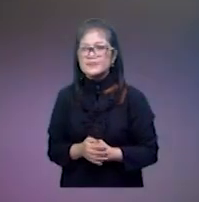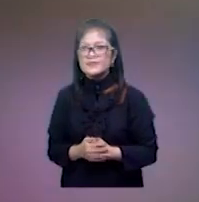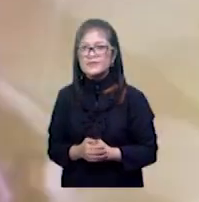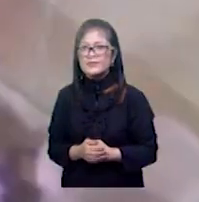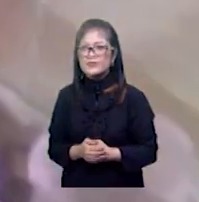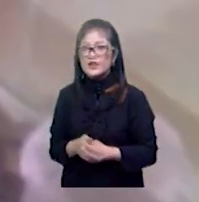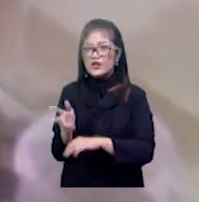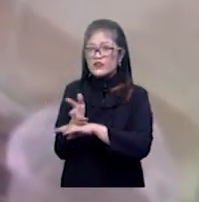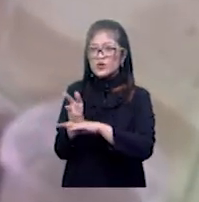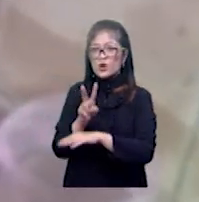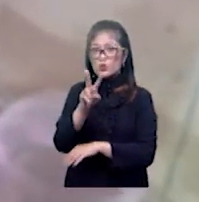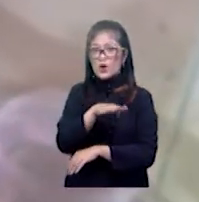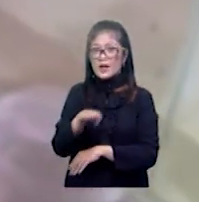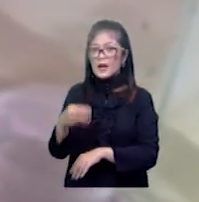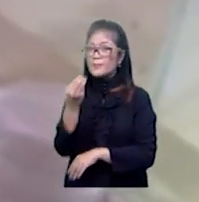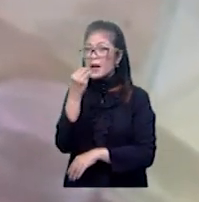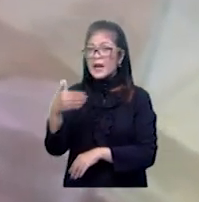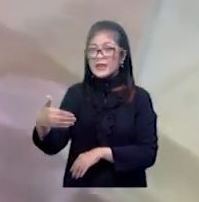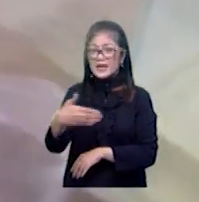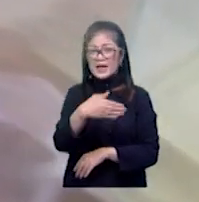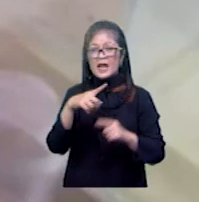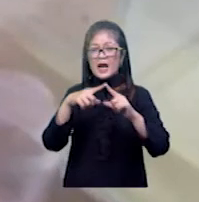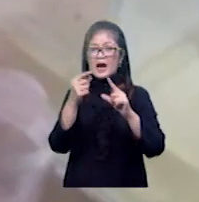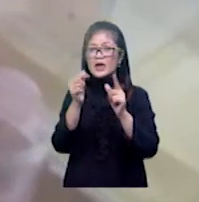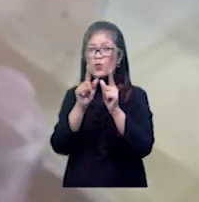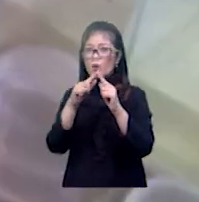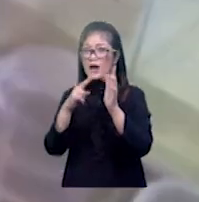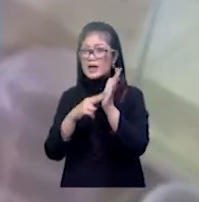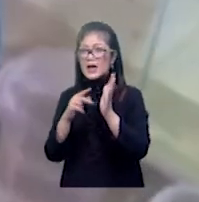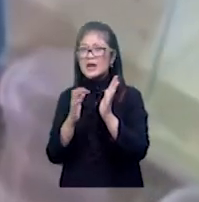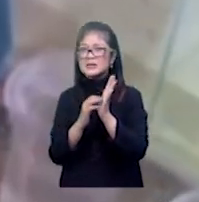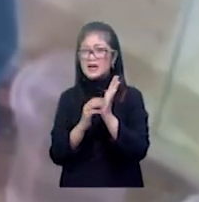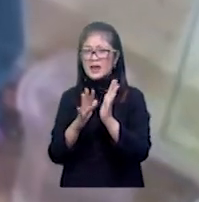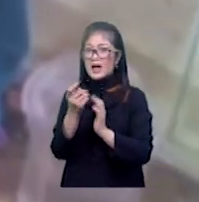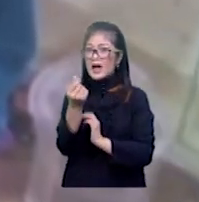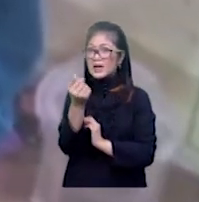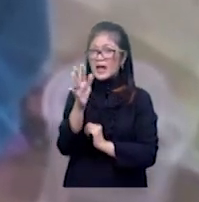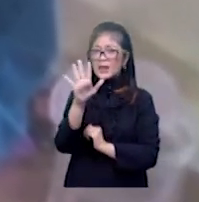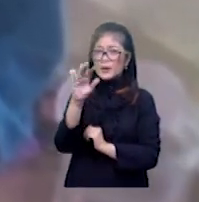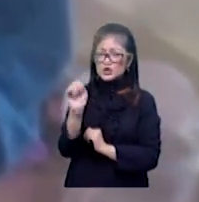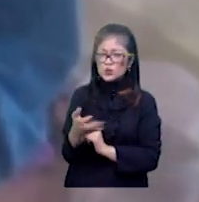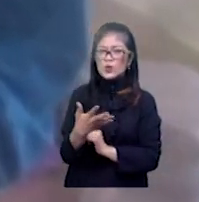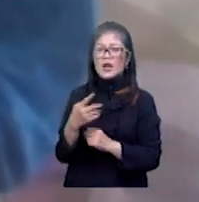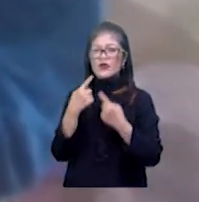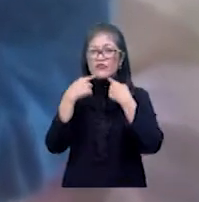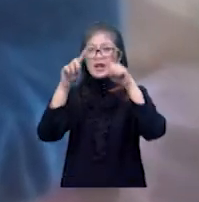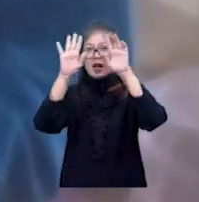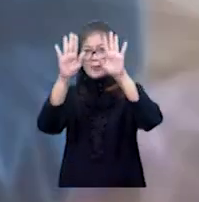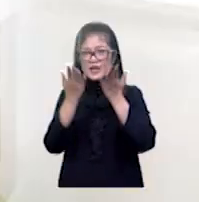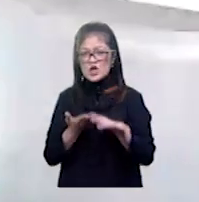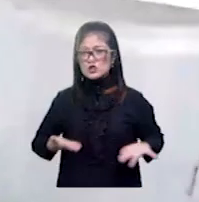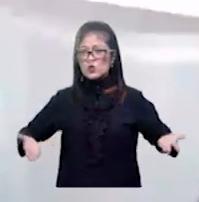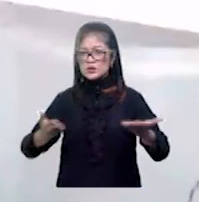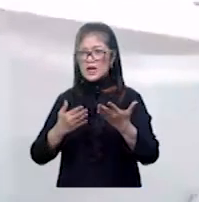Video dua anak menyantap ikan arwana seharga 5 juta rupiah di Tanjung Balai, Sumatera Utara viral di media sosial. Arwana